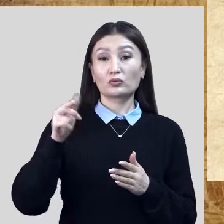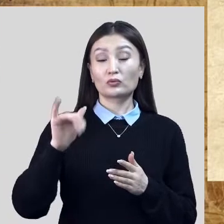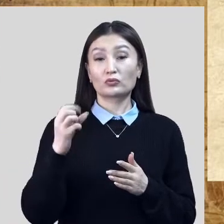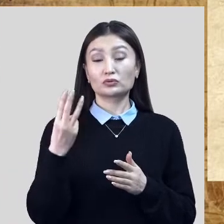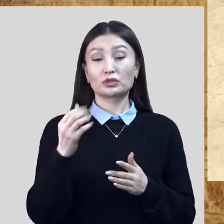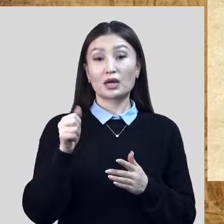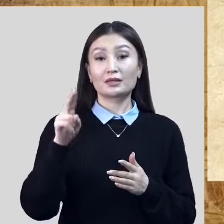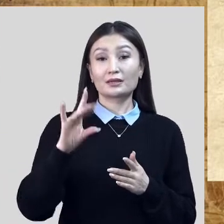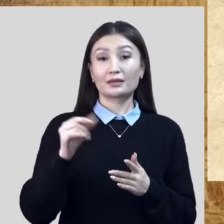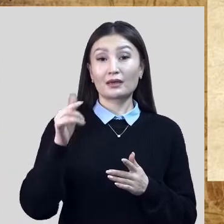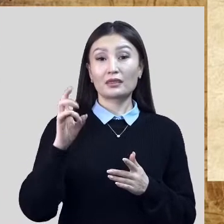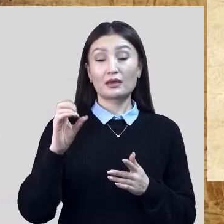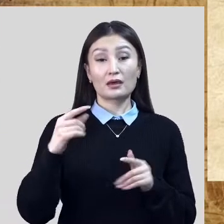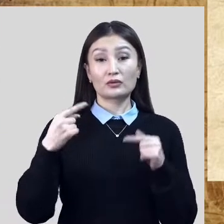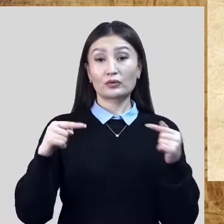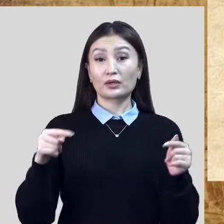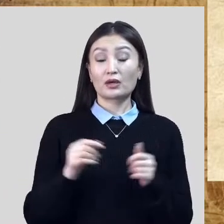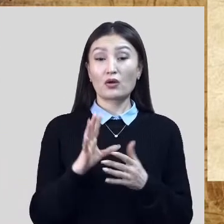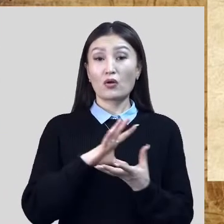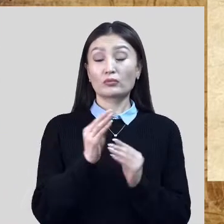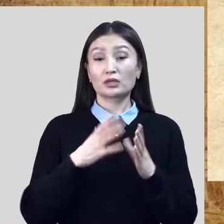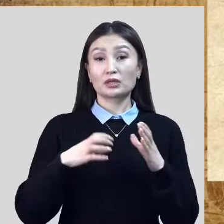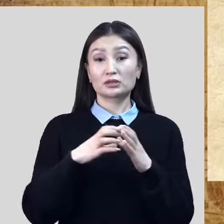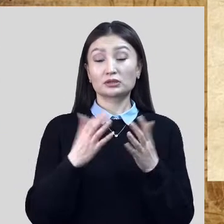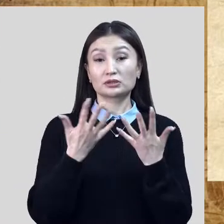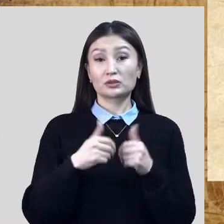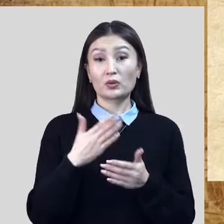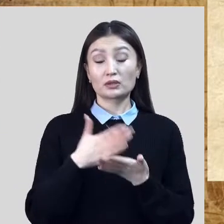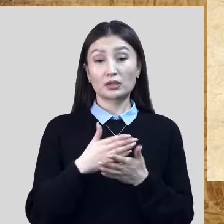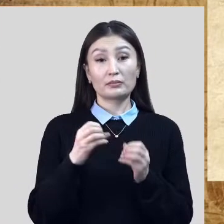Адыгине и другие. Общее их число составляло